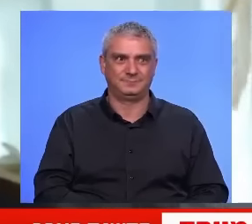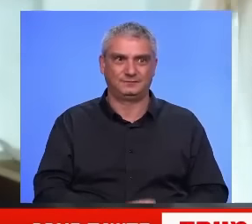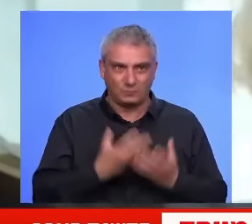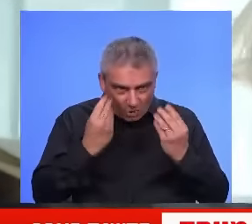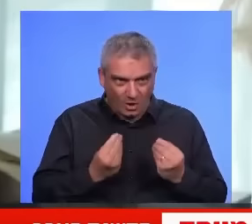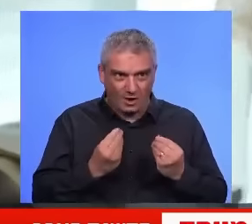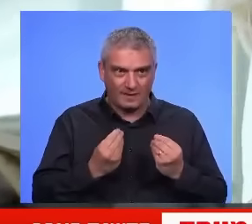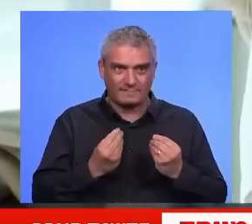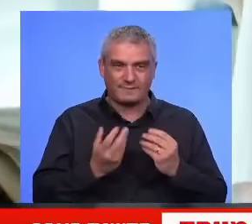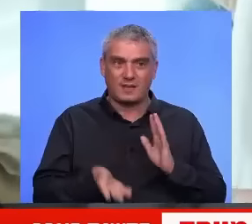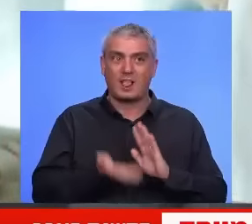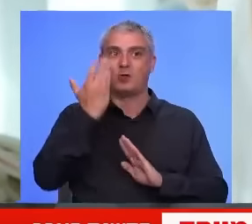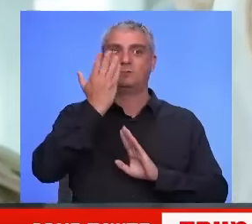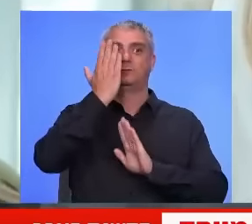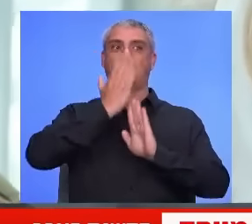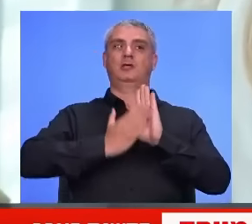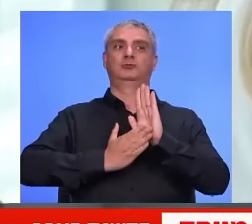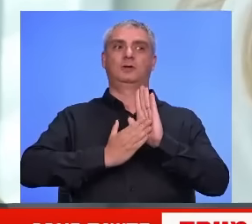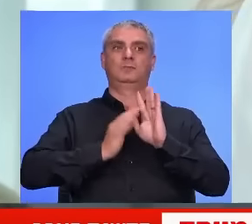טוב. ולקום, ליישר.